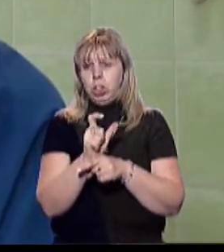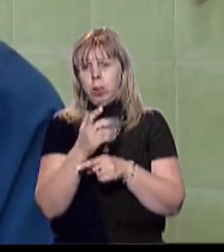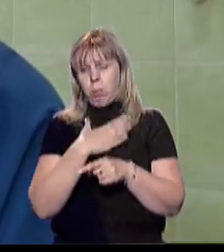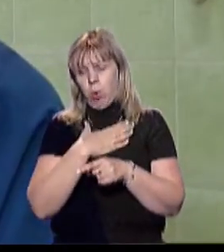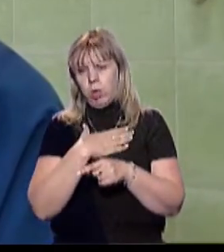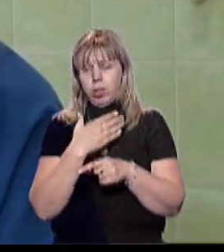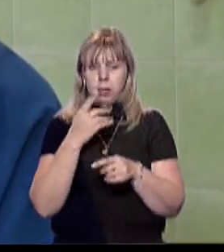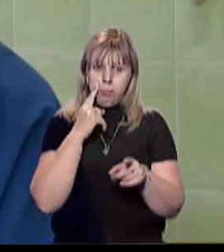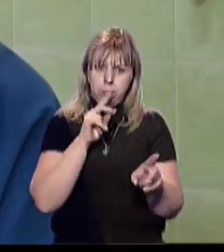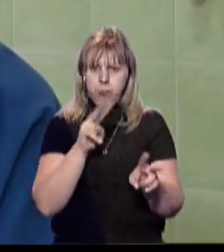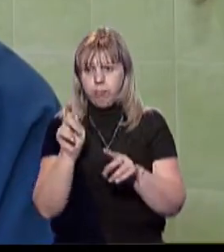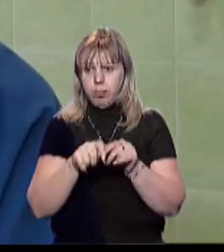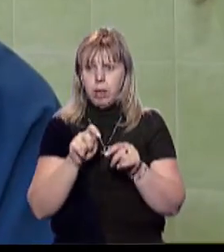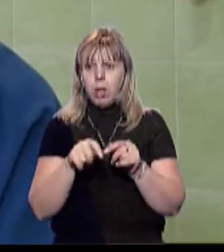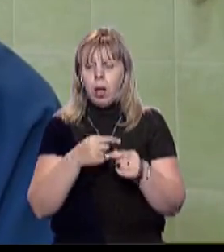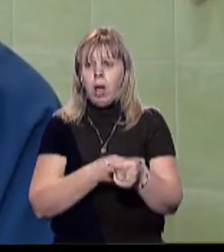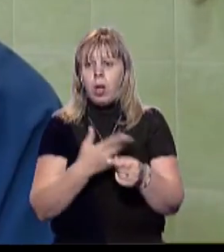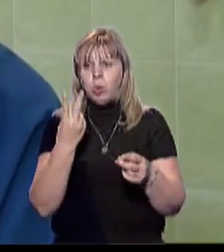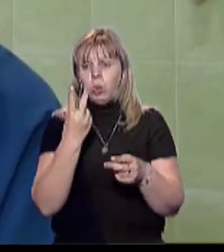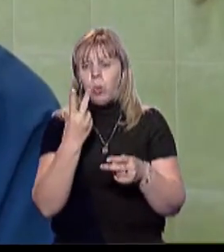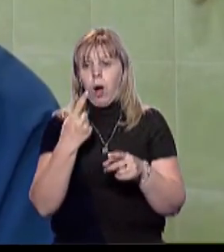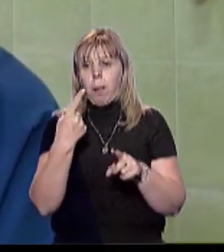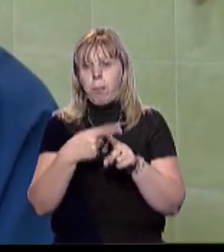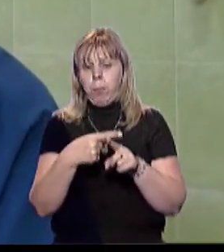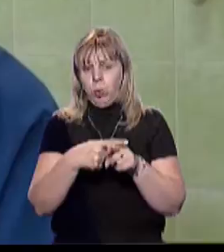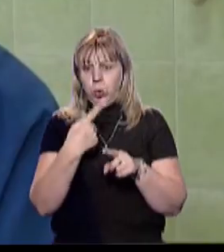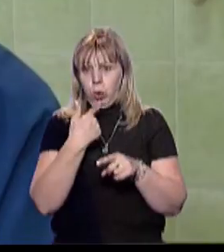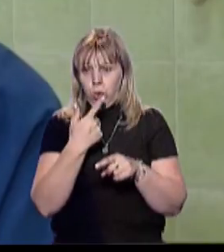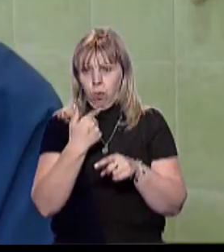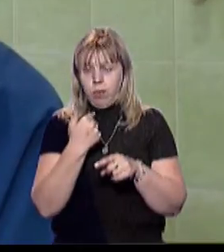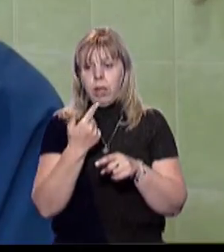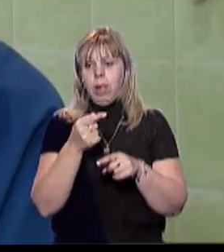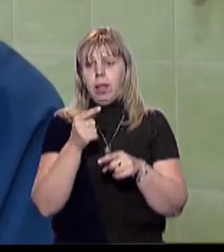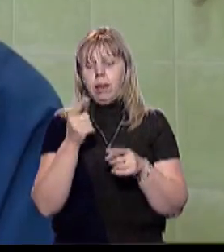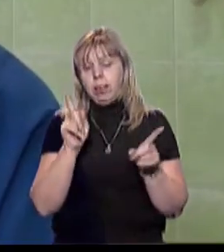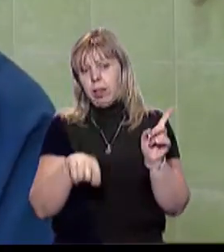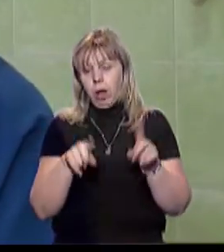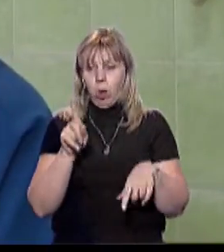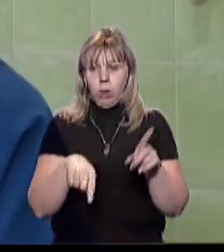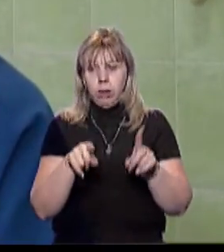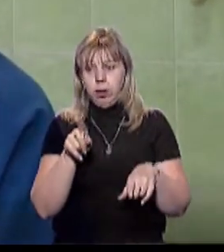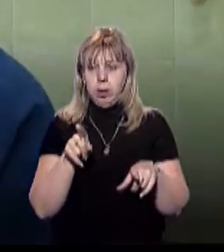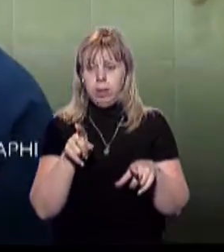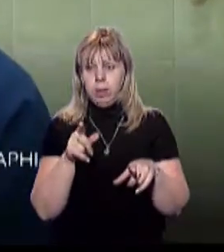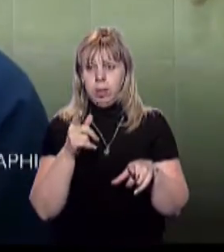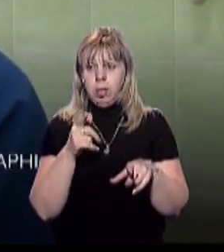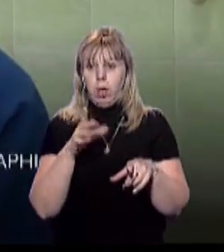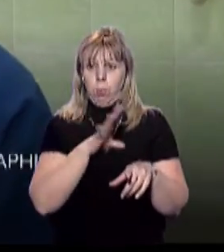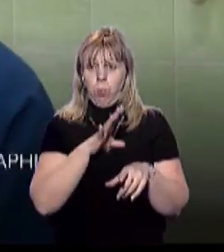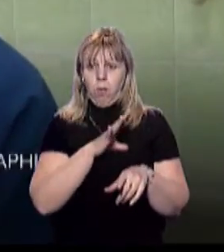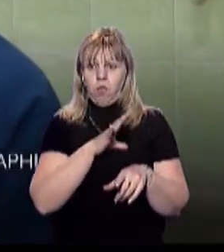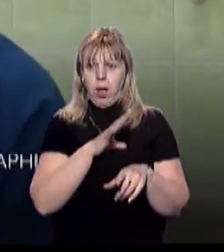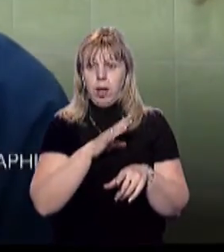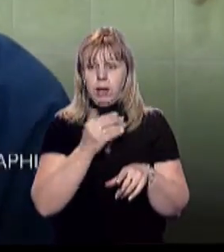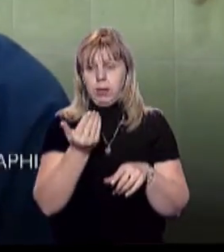моїм власним спостереженням, переливається 2+ група крові, тому деколи періодично